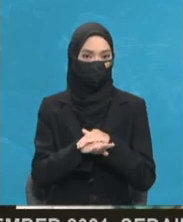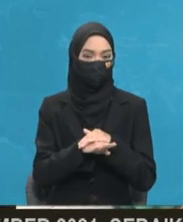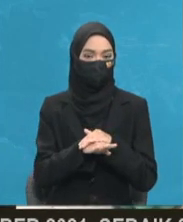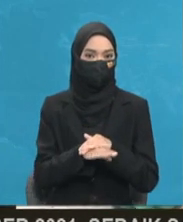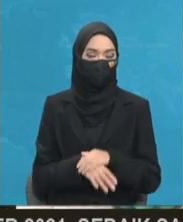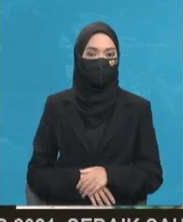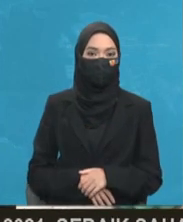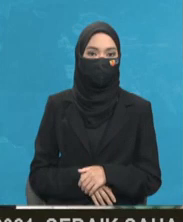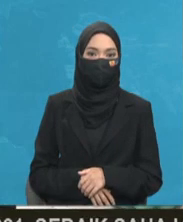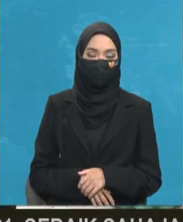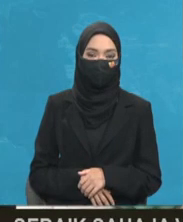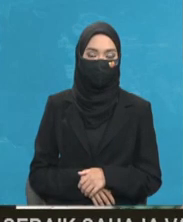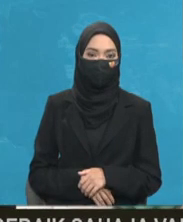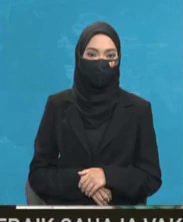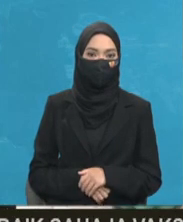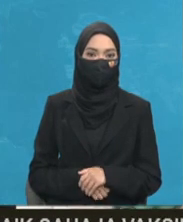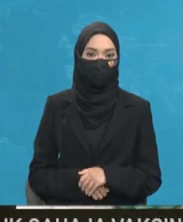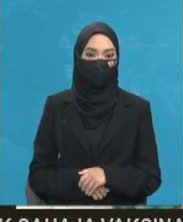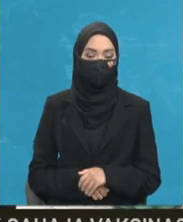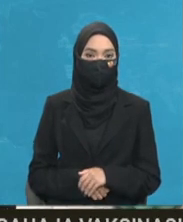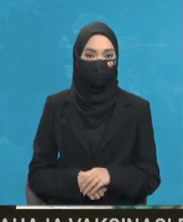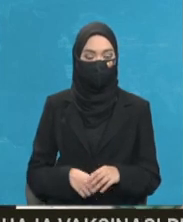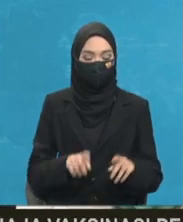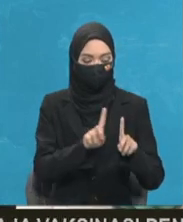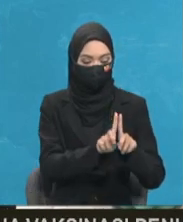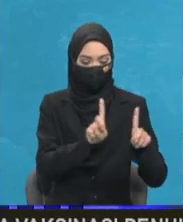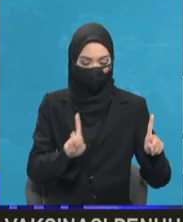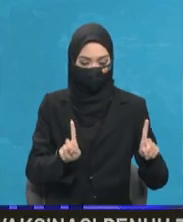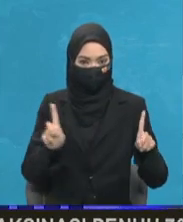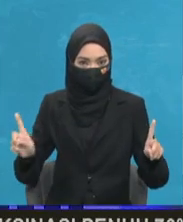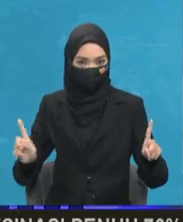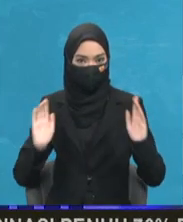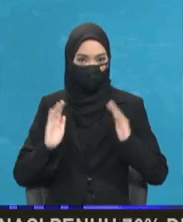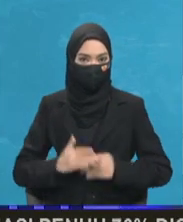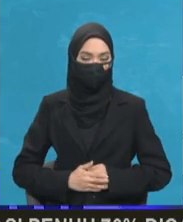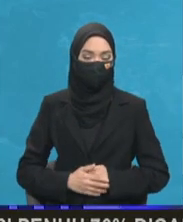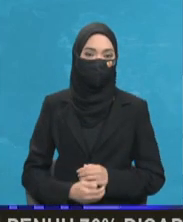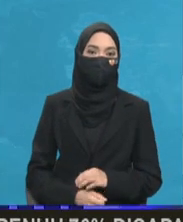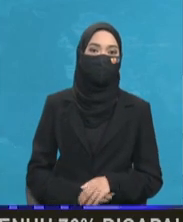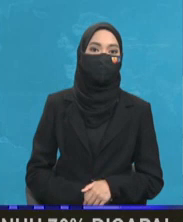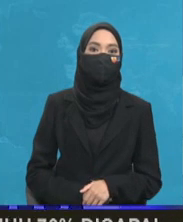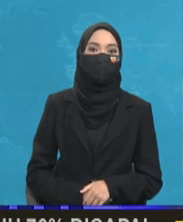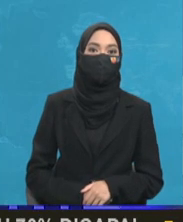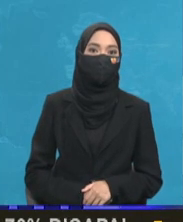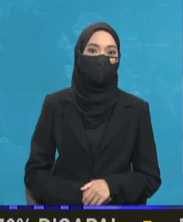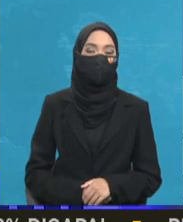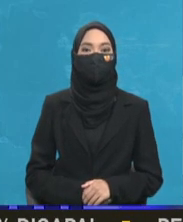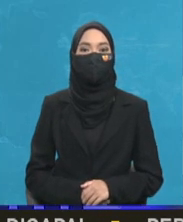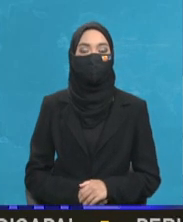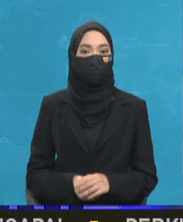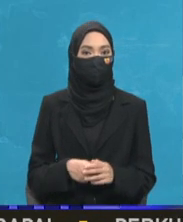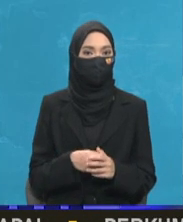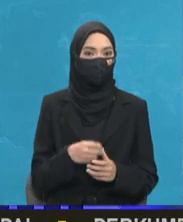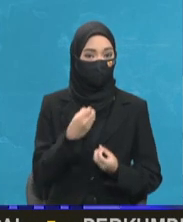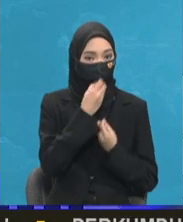yang sesuai mengikut menjarakkan physical semasa sidang media situasi terkini